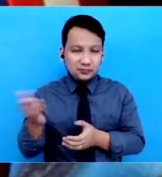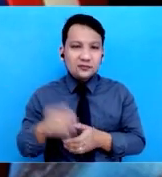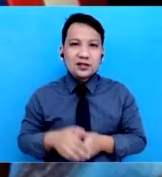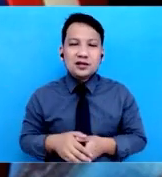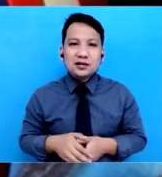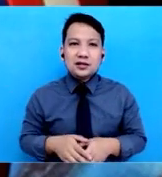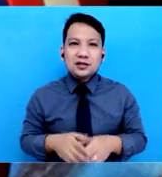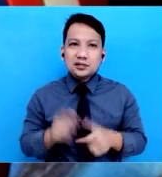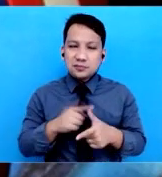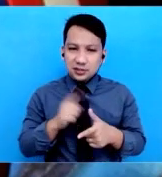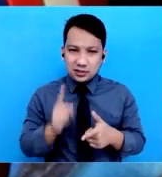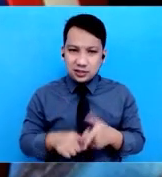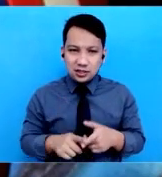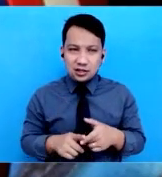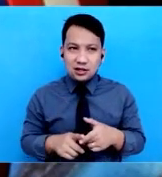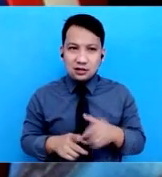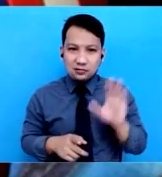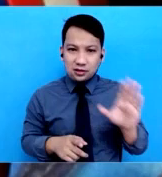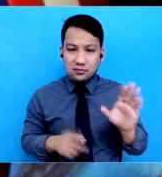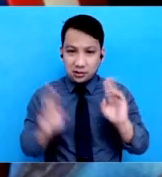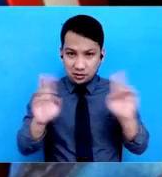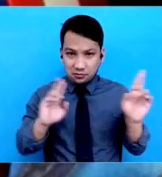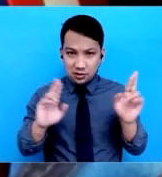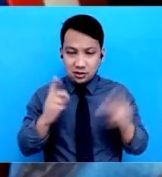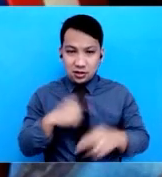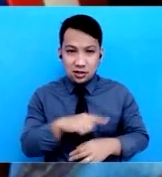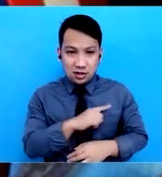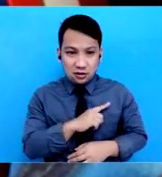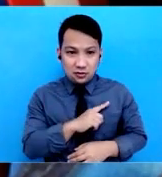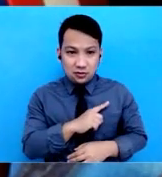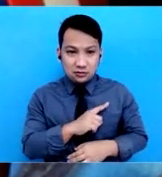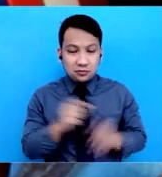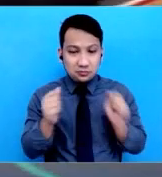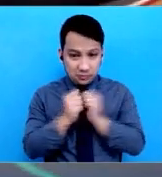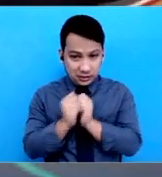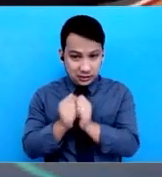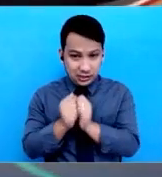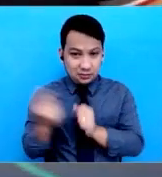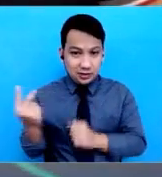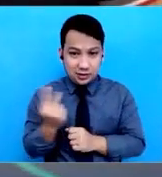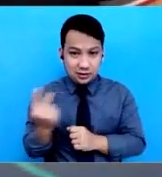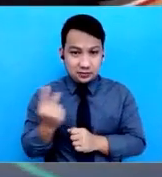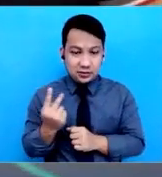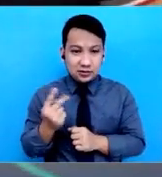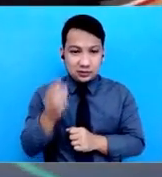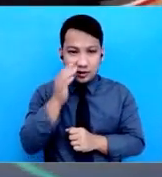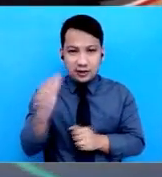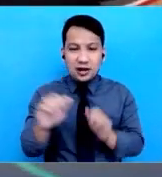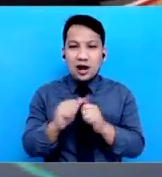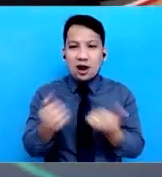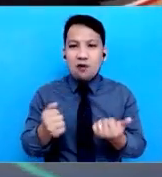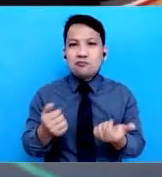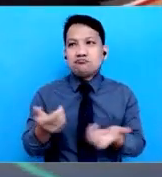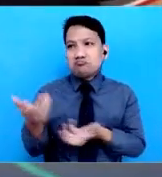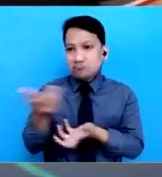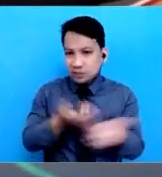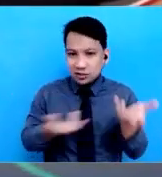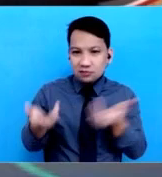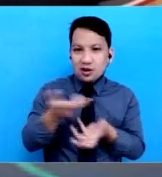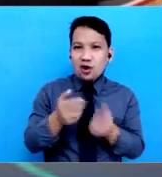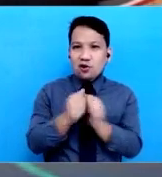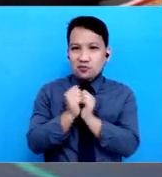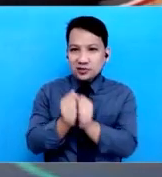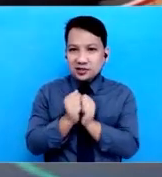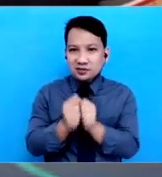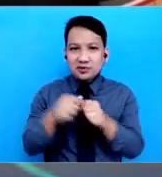course, ang isang abangan din natin ay yung pagtandem nga naming dalawa ni Cheryl kung paano kami magkakasama